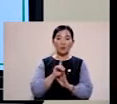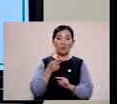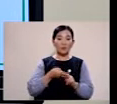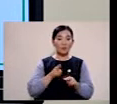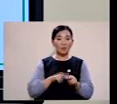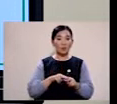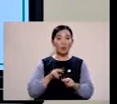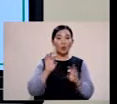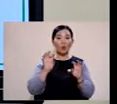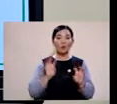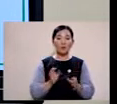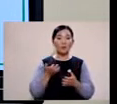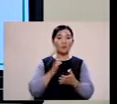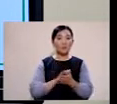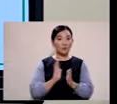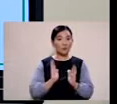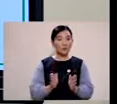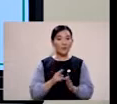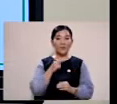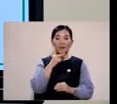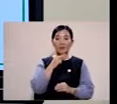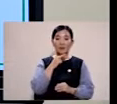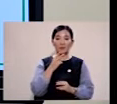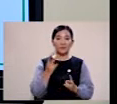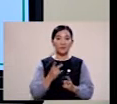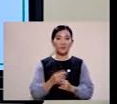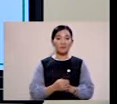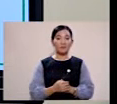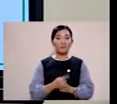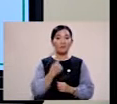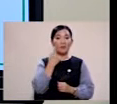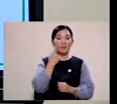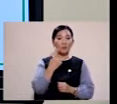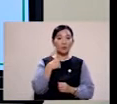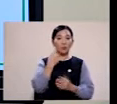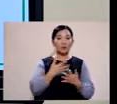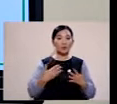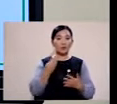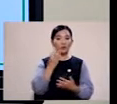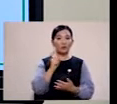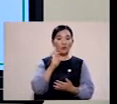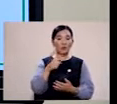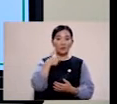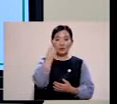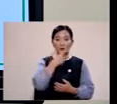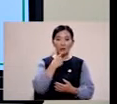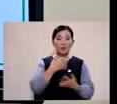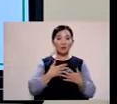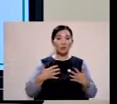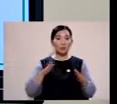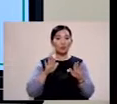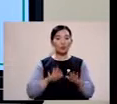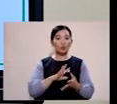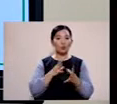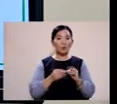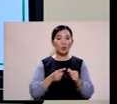otlarning qoidasi bilan tanishib chiqamiz. Diqqat qiling. Bir turdagi shaxs, narsa, o'rin joyning